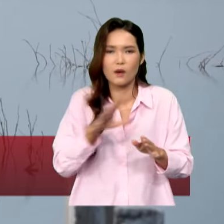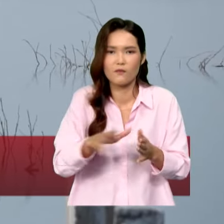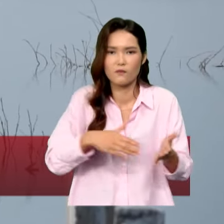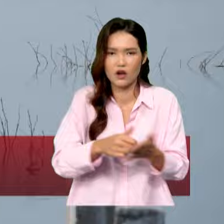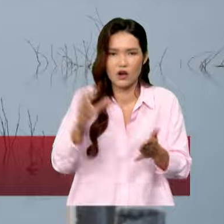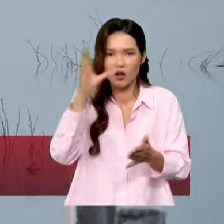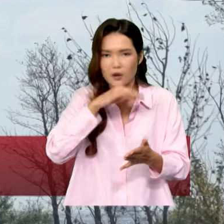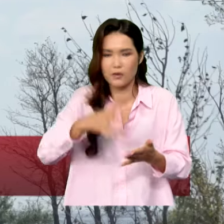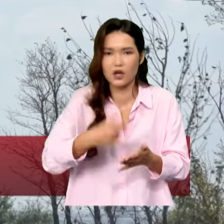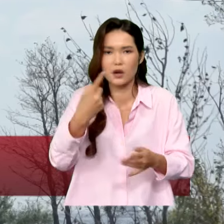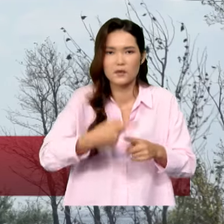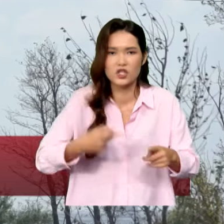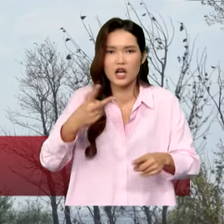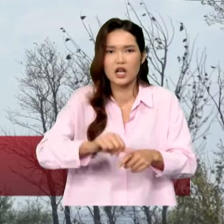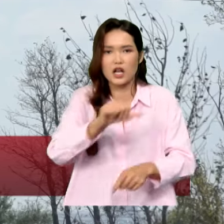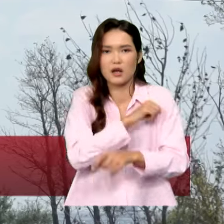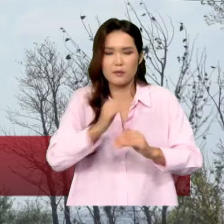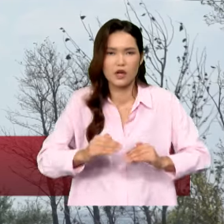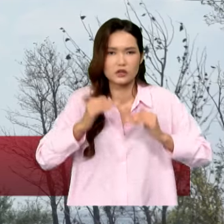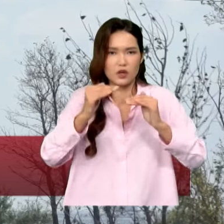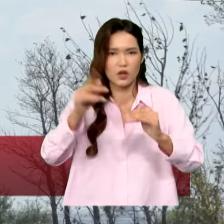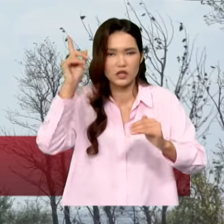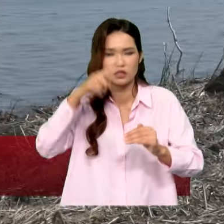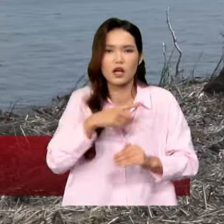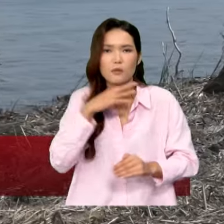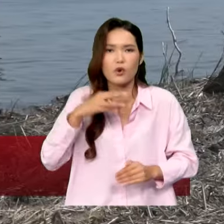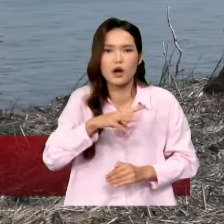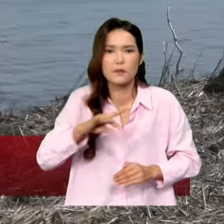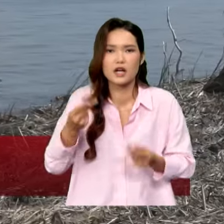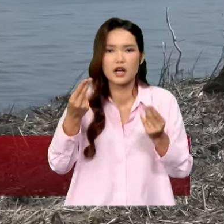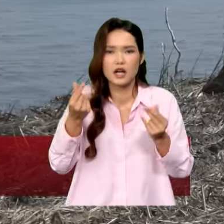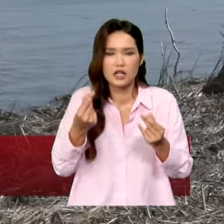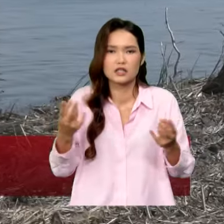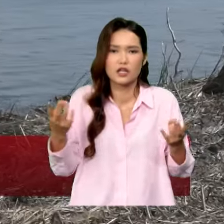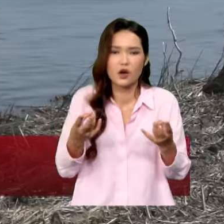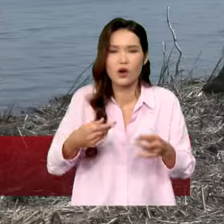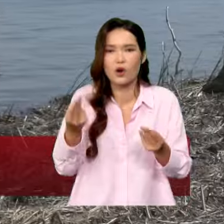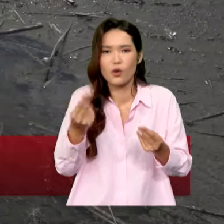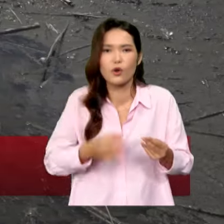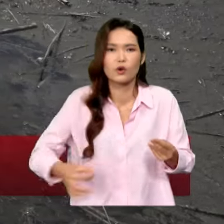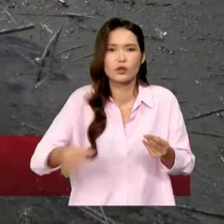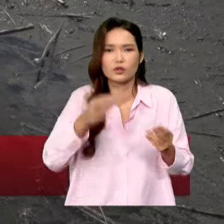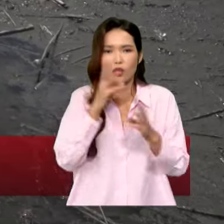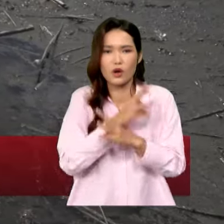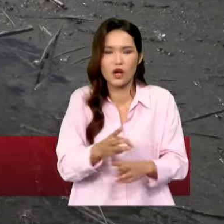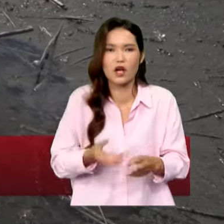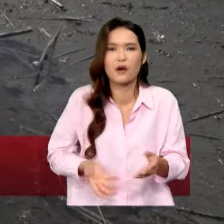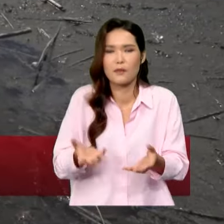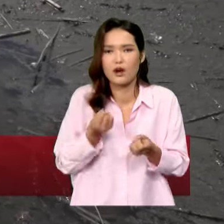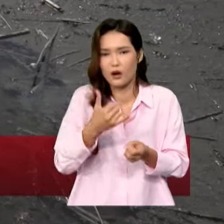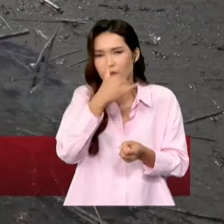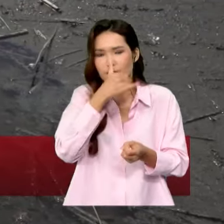Бұл жолды 1,5-2 метрге көтерген жөн, ал оған миллиардтаған қаржы қажет. Мұндай ақшаны облыстық бюджетте көтере алмайды.